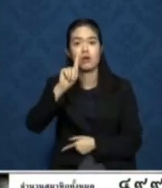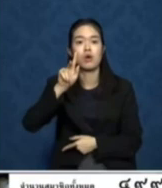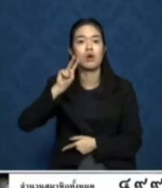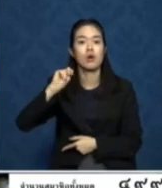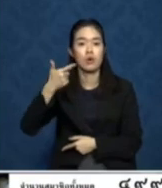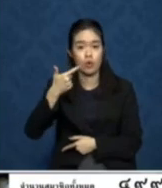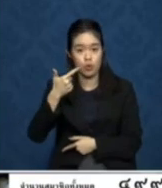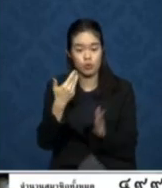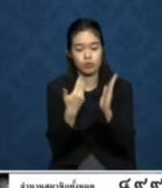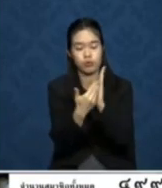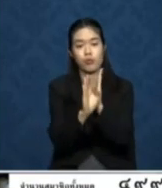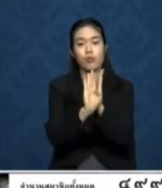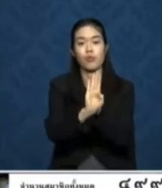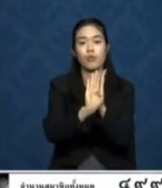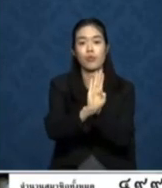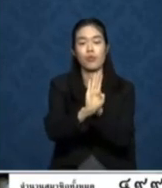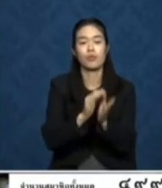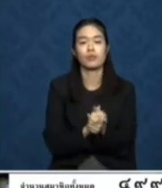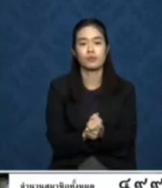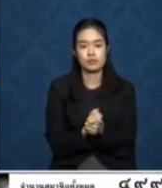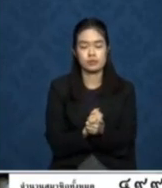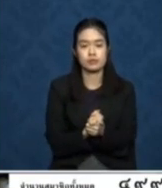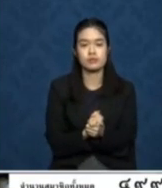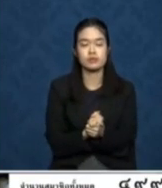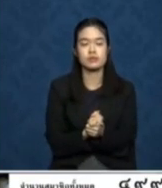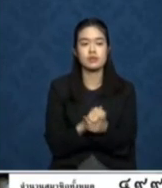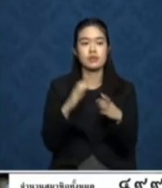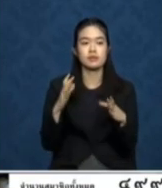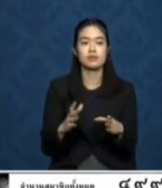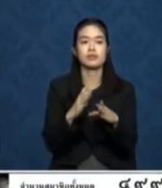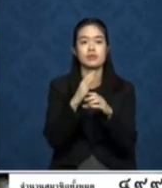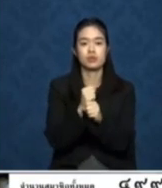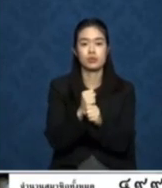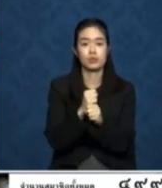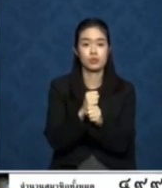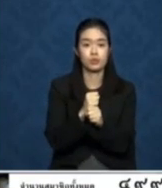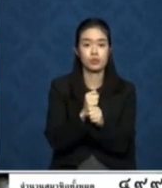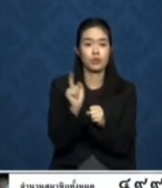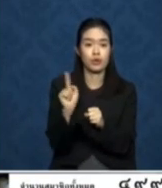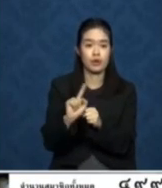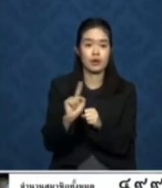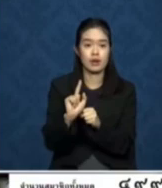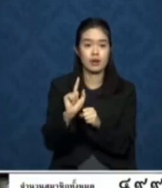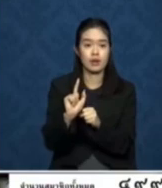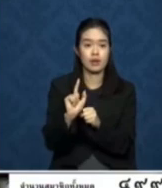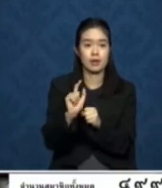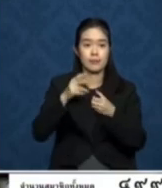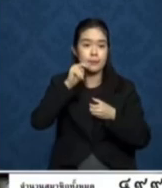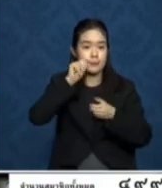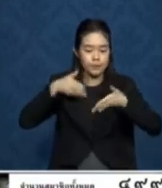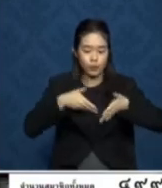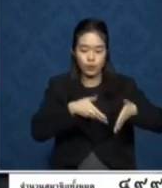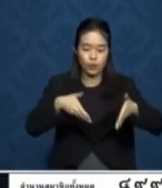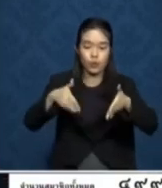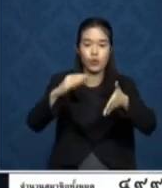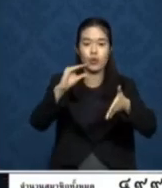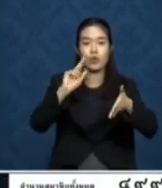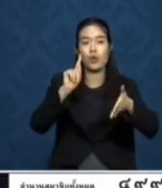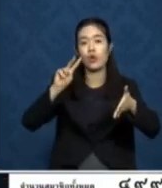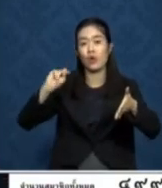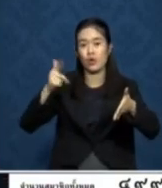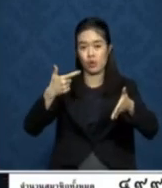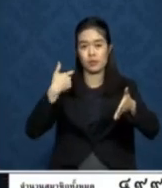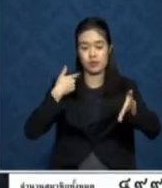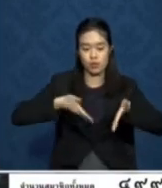ในสวที่สัญญาทาเซปี 2436 สรปได้ว่า ในแมน้ำของ ถ้ามีแ่น้ำสายแยก แยกออกเปหลายสาย